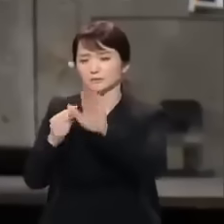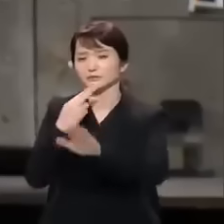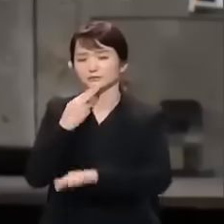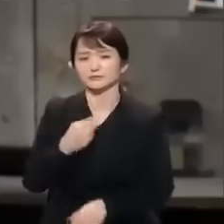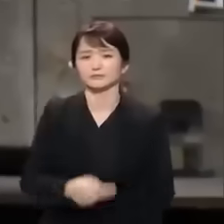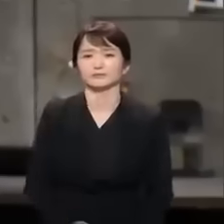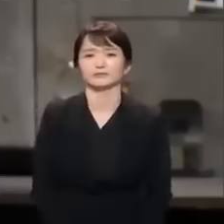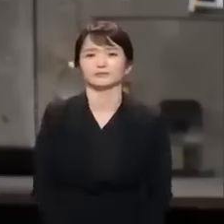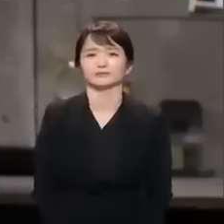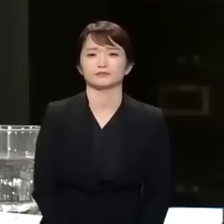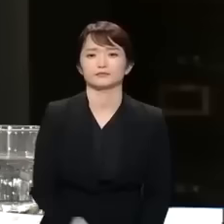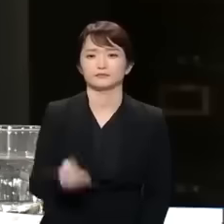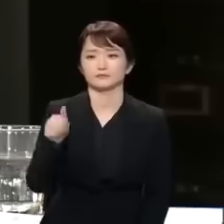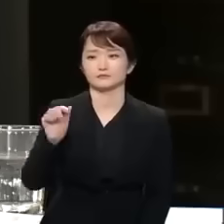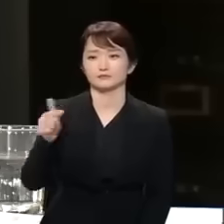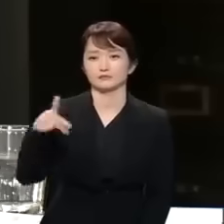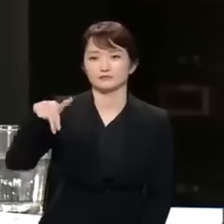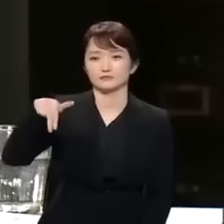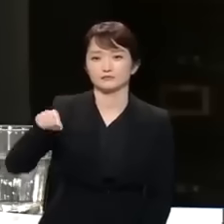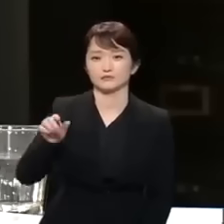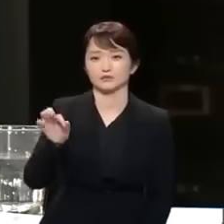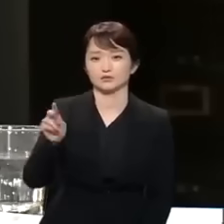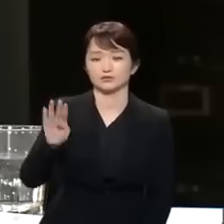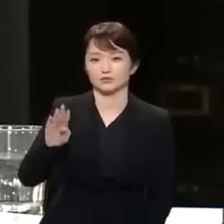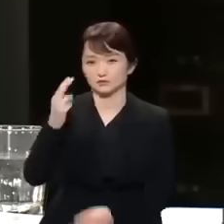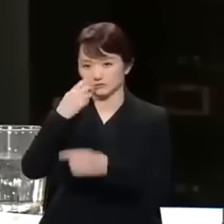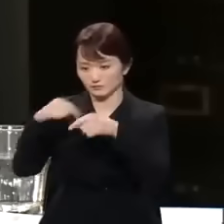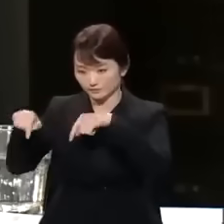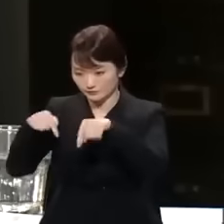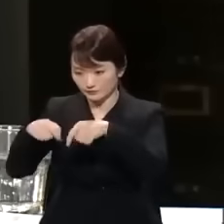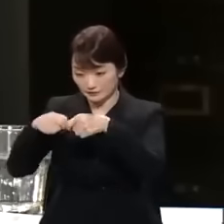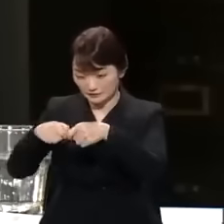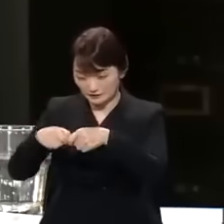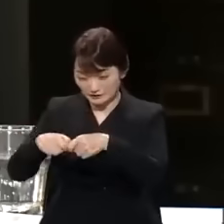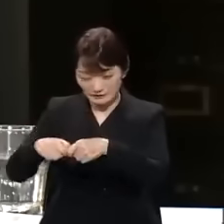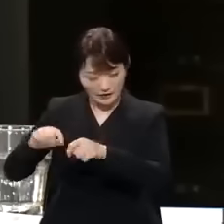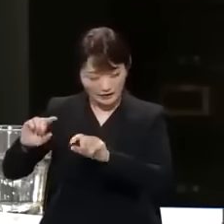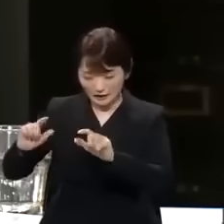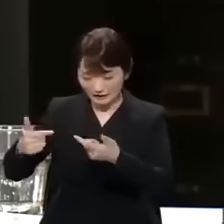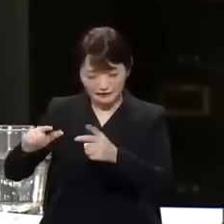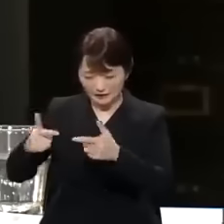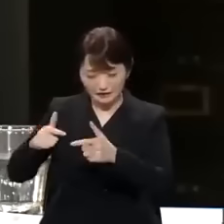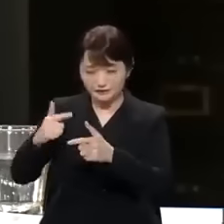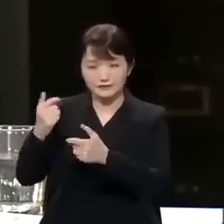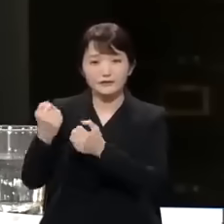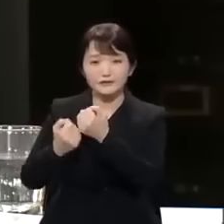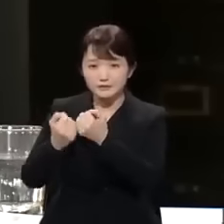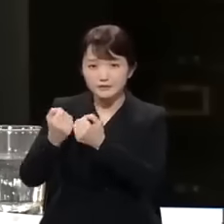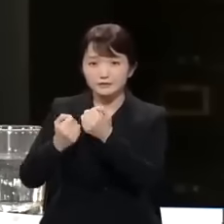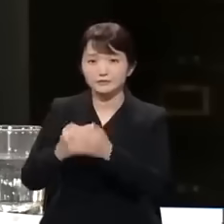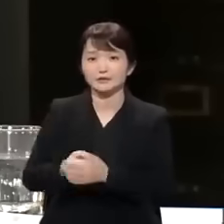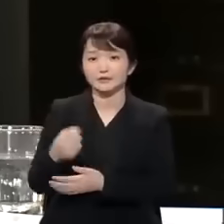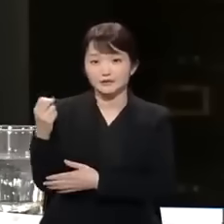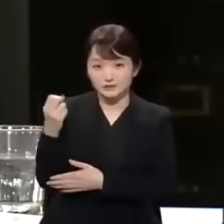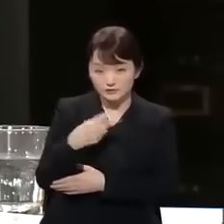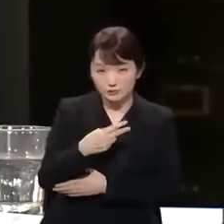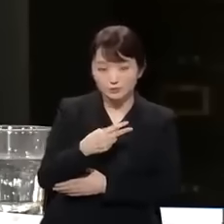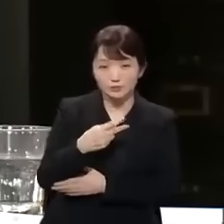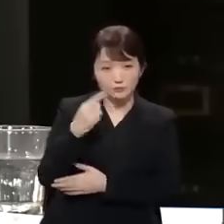있습니다 자 그런데 현저 감독이 보신 것처럼 저렇게 조목조목 반박을 했는데 그걸 제 반박하는 보도가